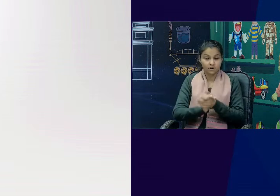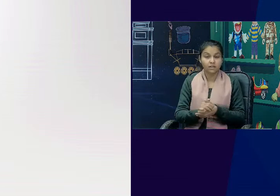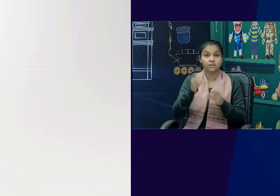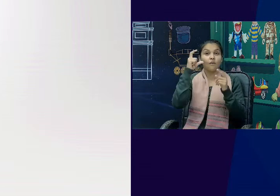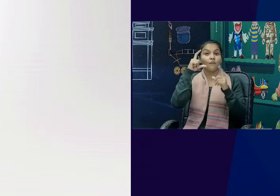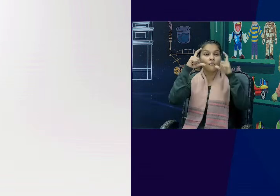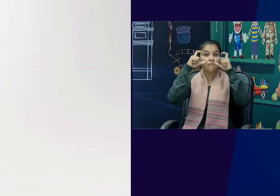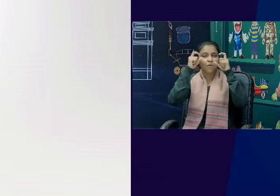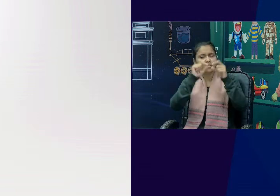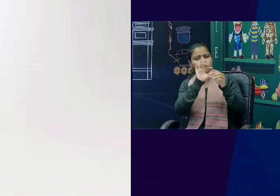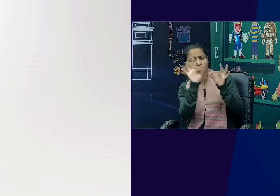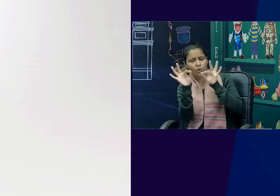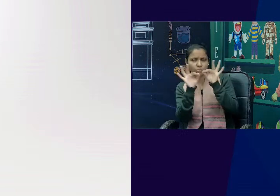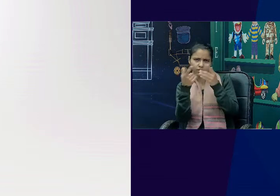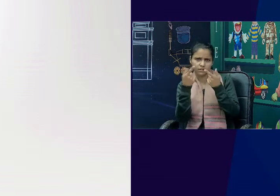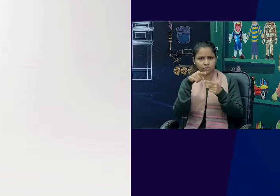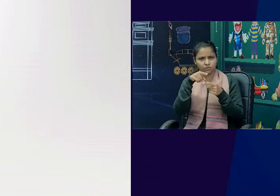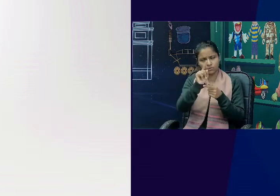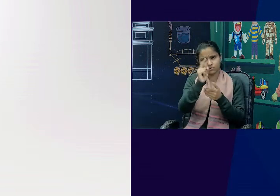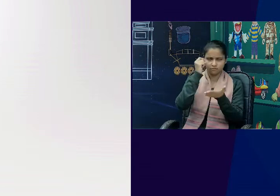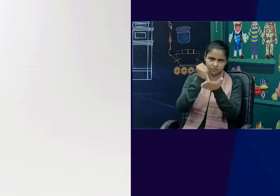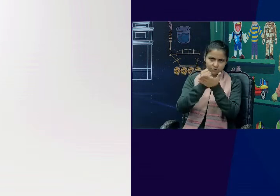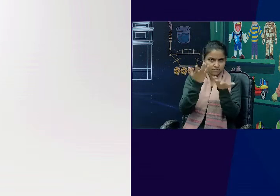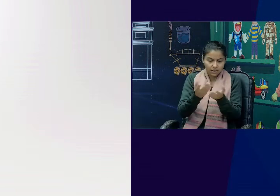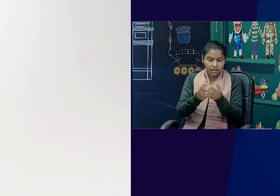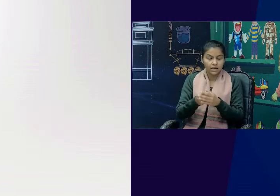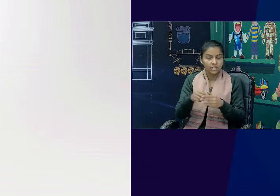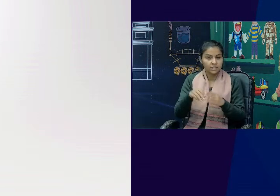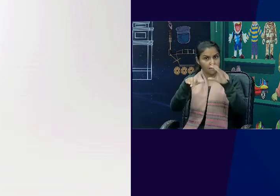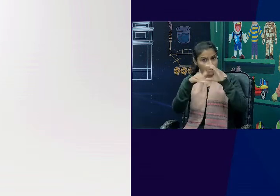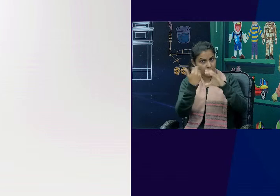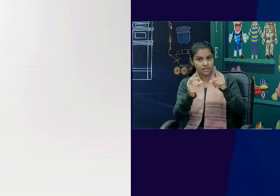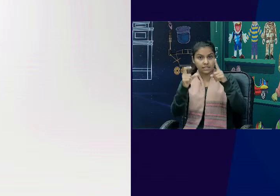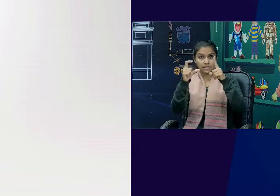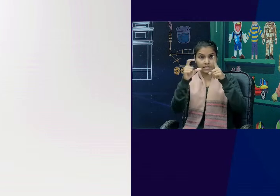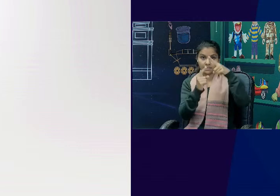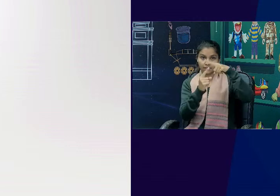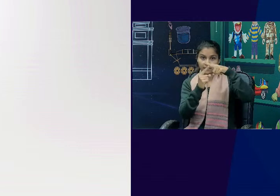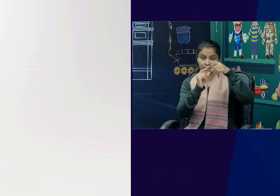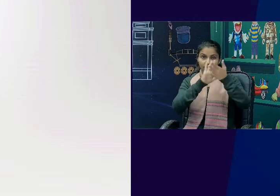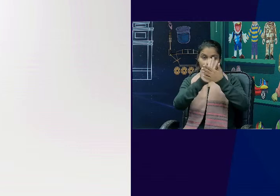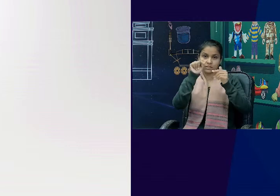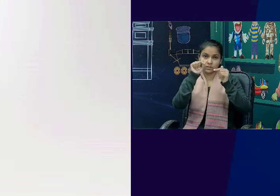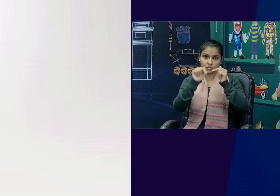can write in this format, and you can mail it on